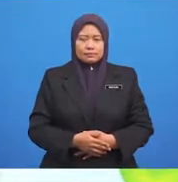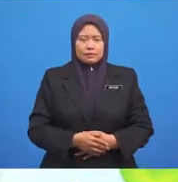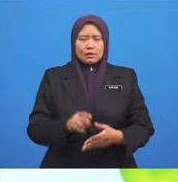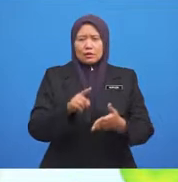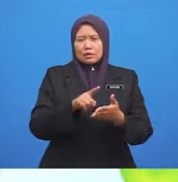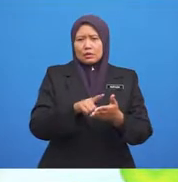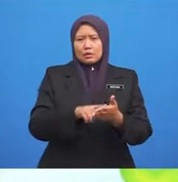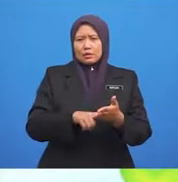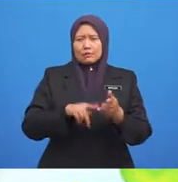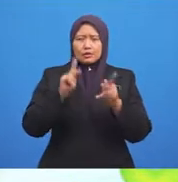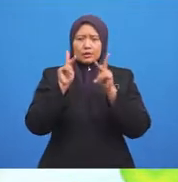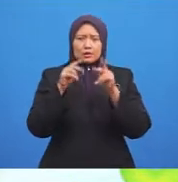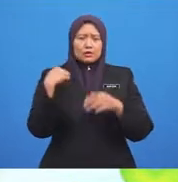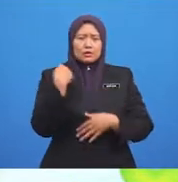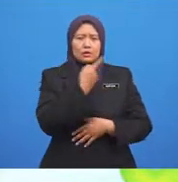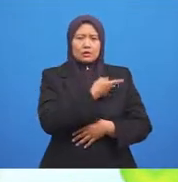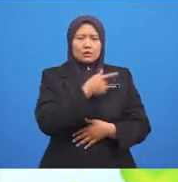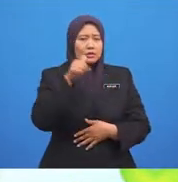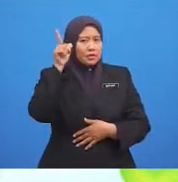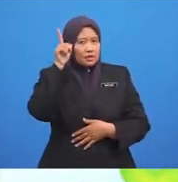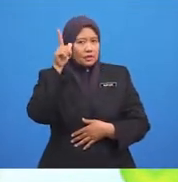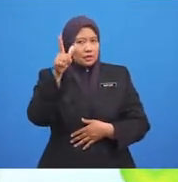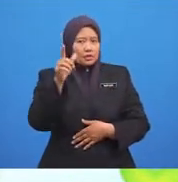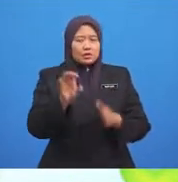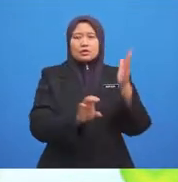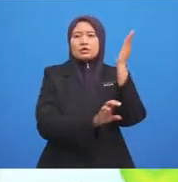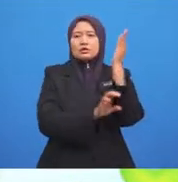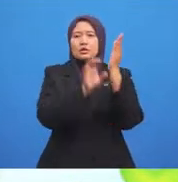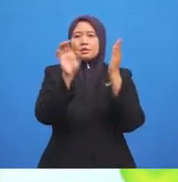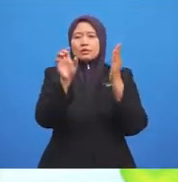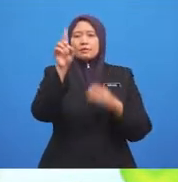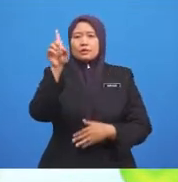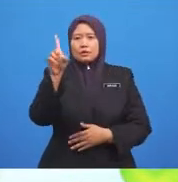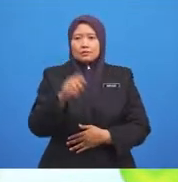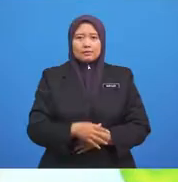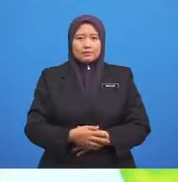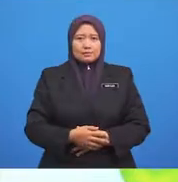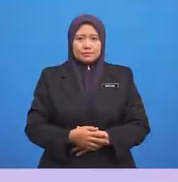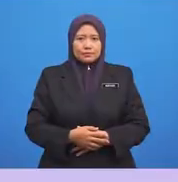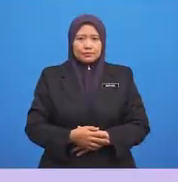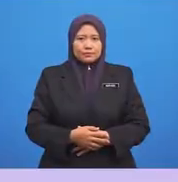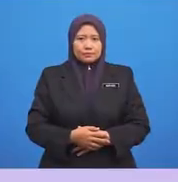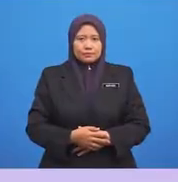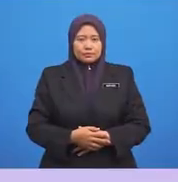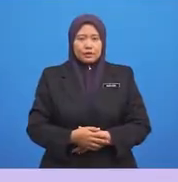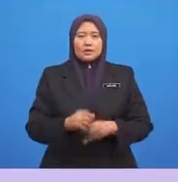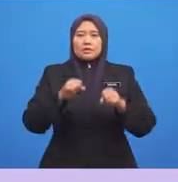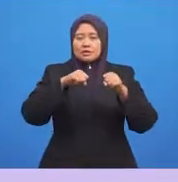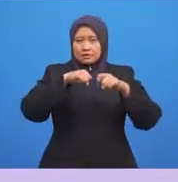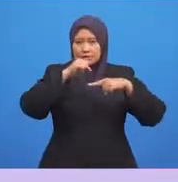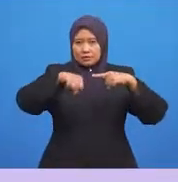Apa kata kita lihat cabang yang pertama, iaitu